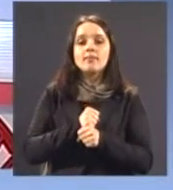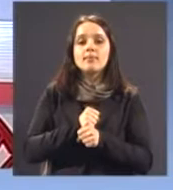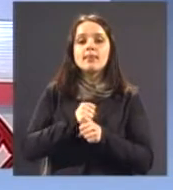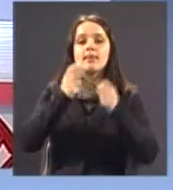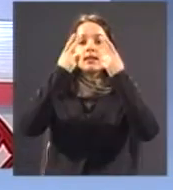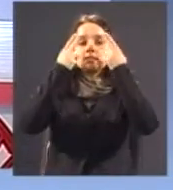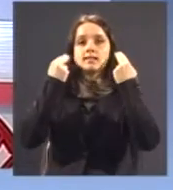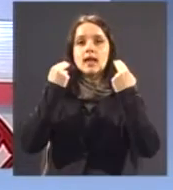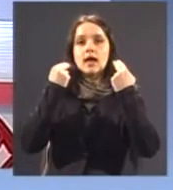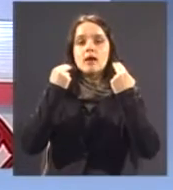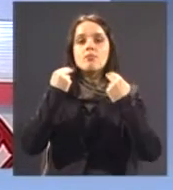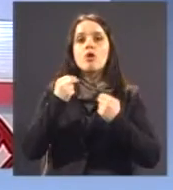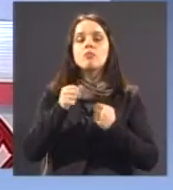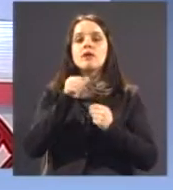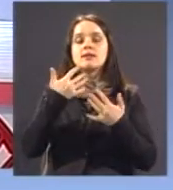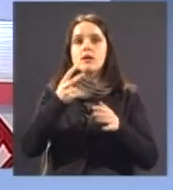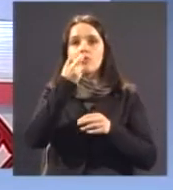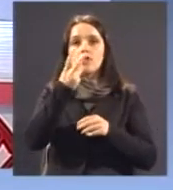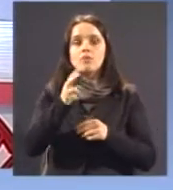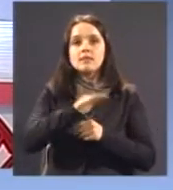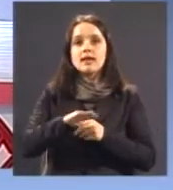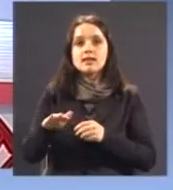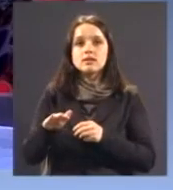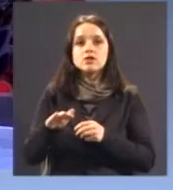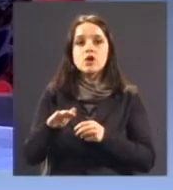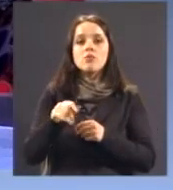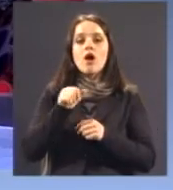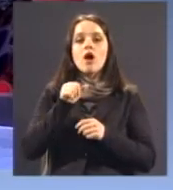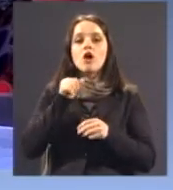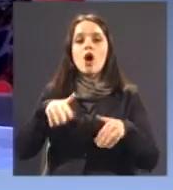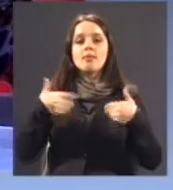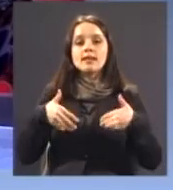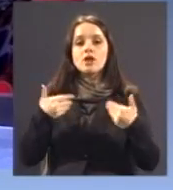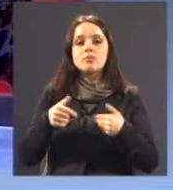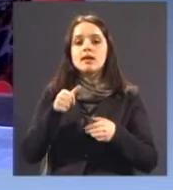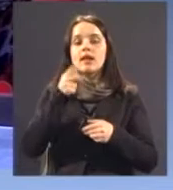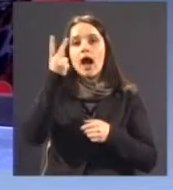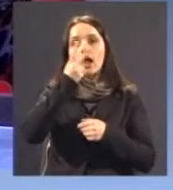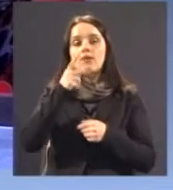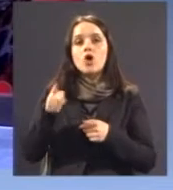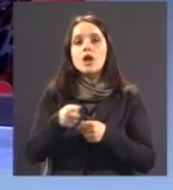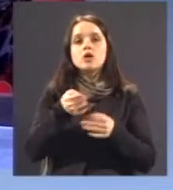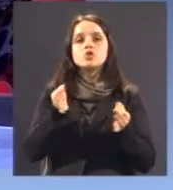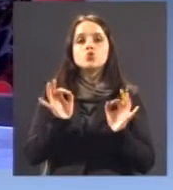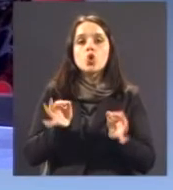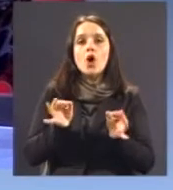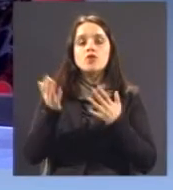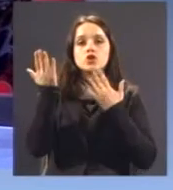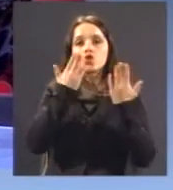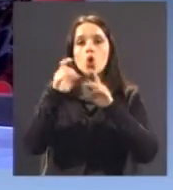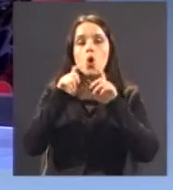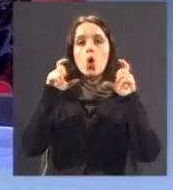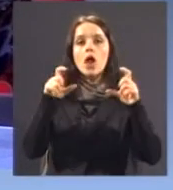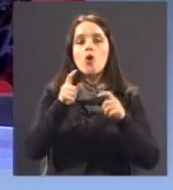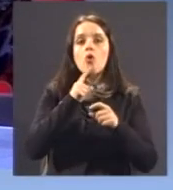slijepom i naslijepom djecom i omladinom, i naravno one strukovne škole koje se bave